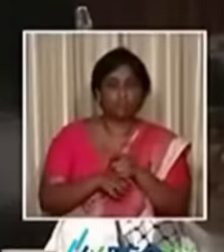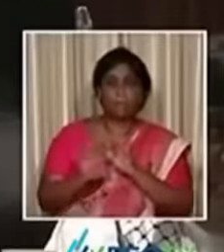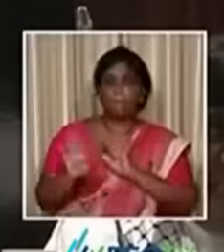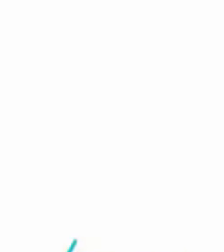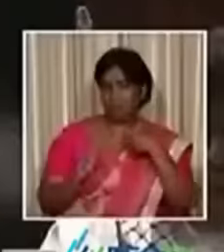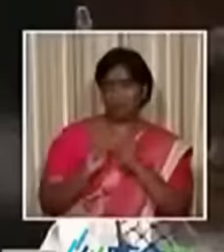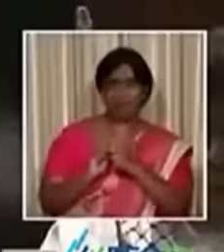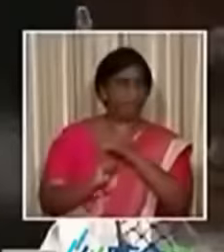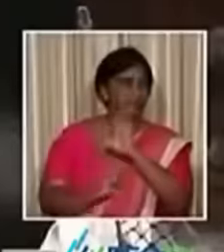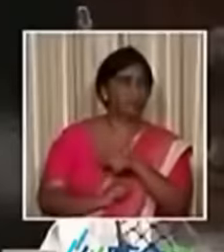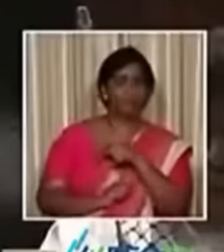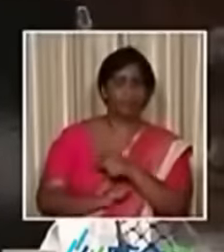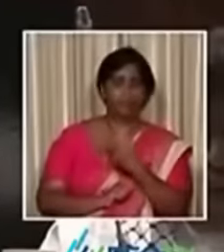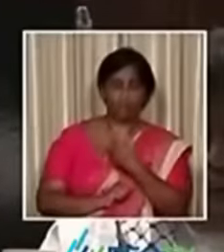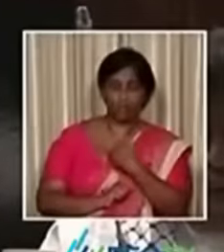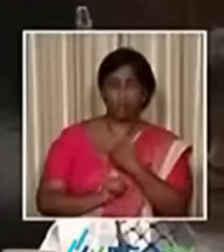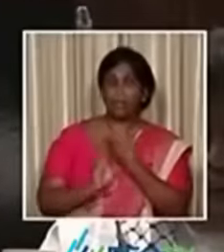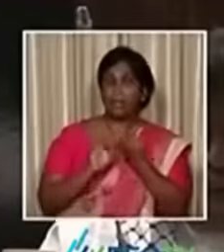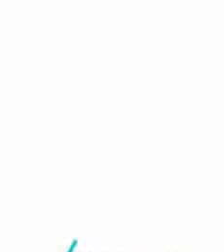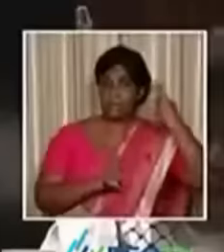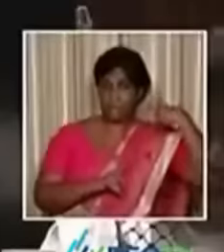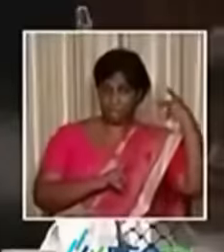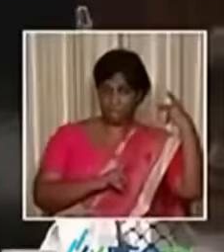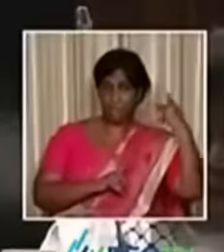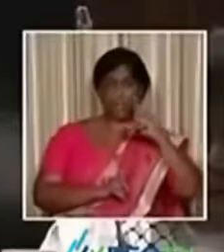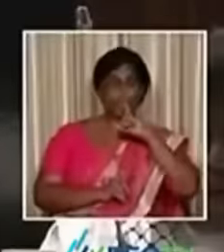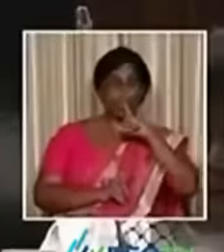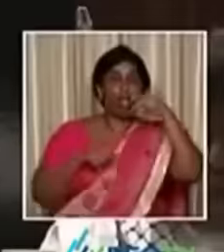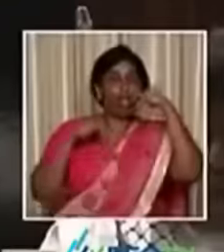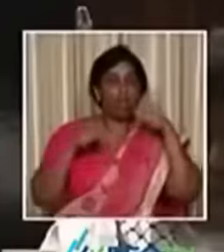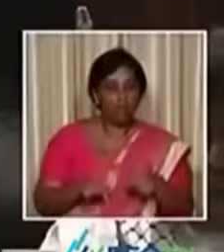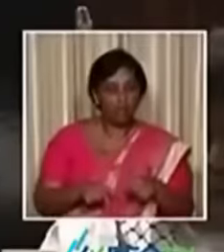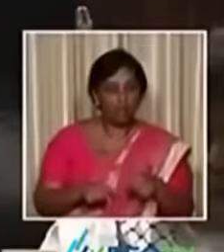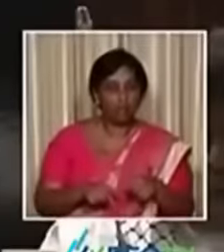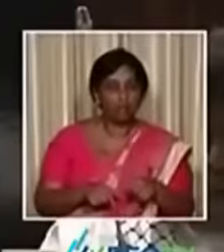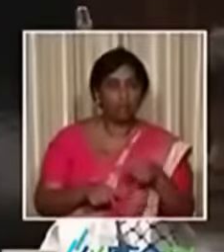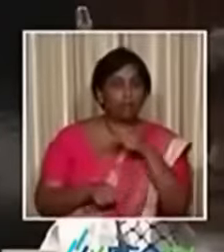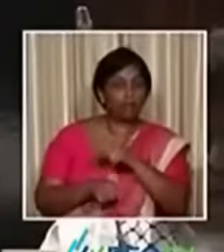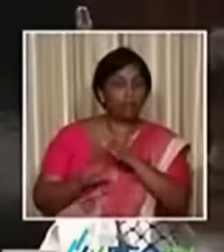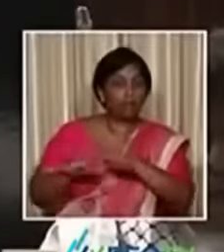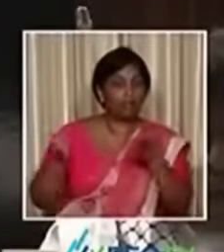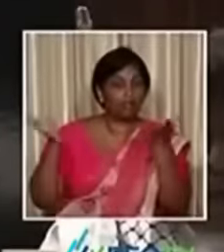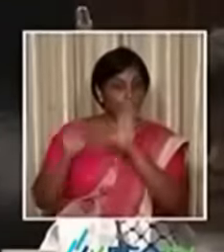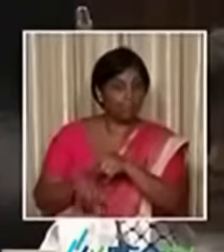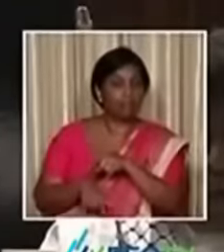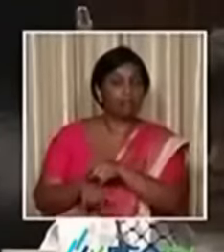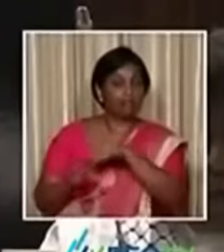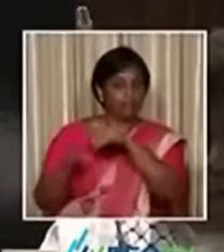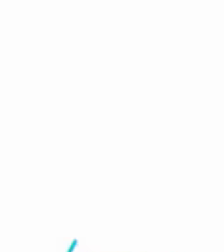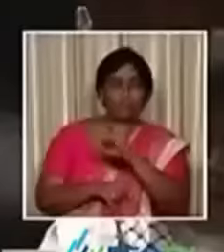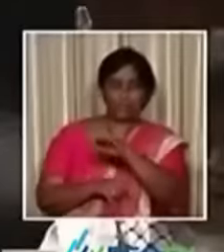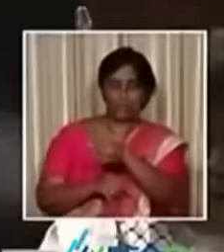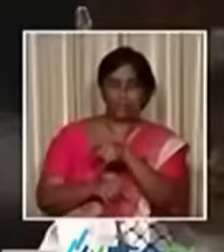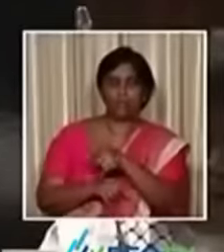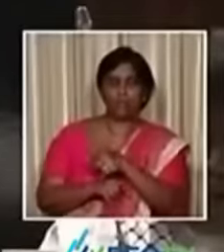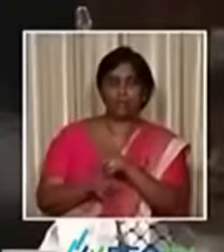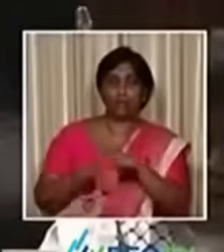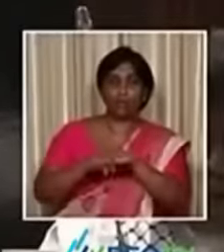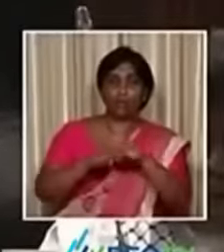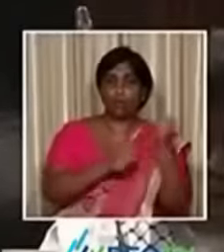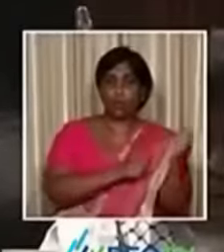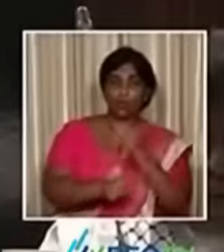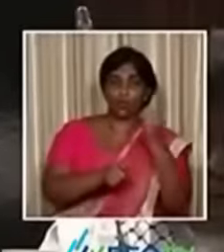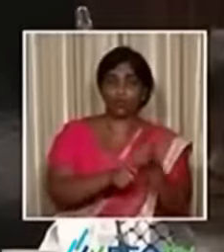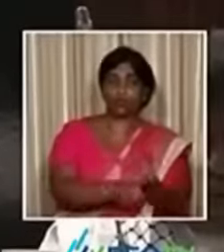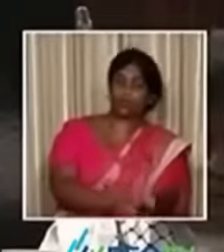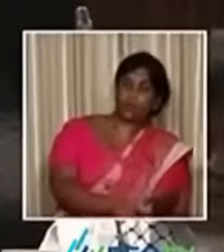පරිපාලනය කරලා තිබෙන්නේ. අපි එක පෙරේද කියලා අද වෙනකොට ඒ පරිවාස බාරේ හිටපු ළමේ කොසුමිටකින්